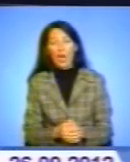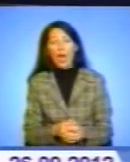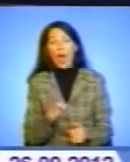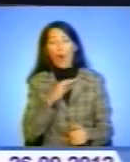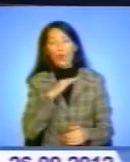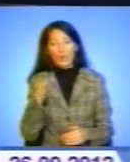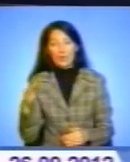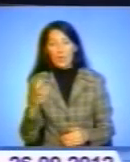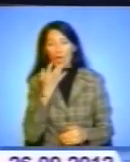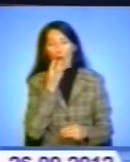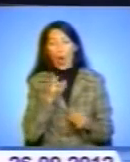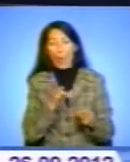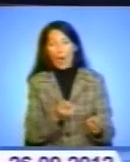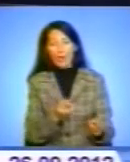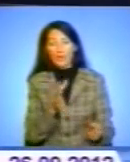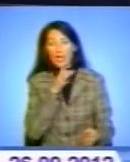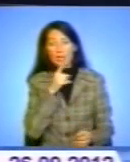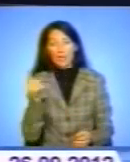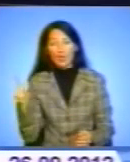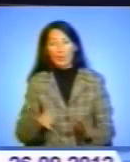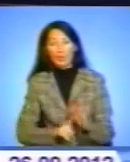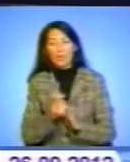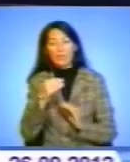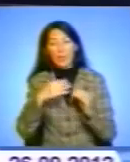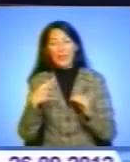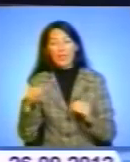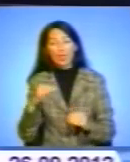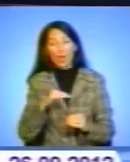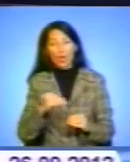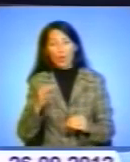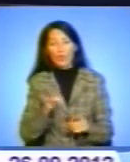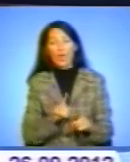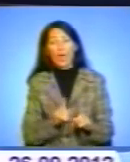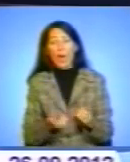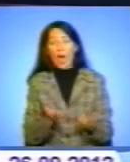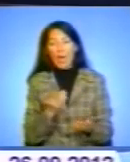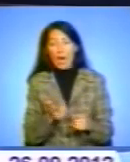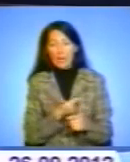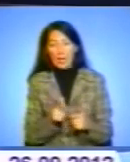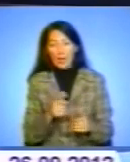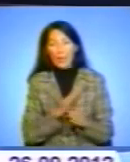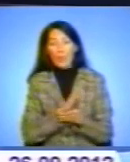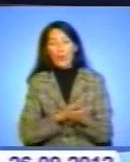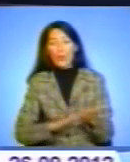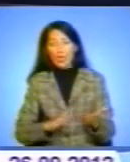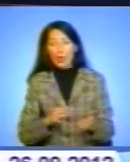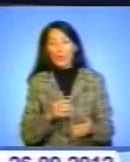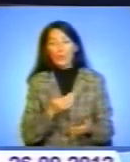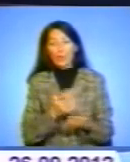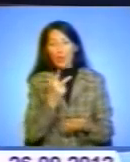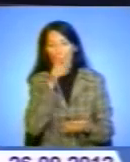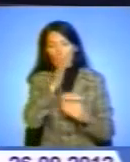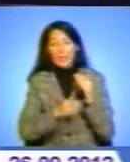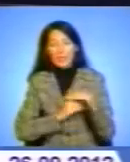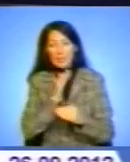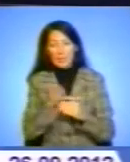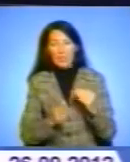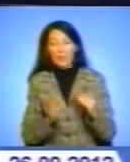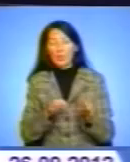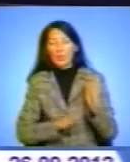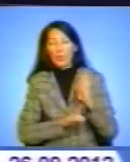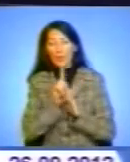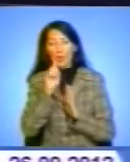Офіційно опалювальний сезон розпочинається 15 жовтня. Однак, якщо протягом 3 діб середньодобова температура повітря плюс